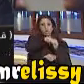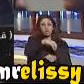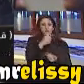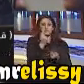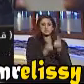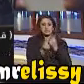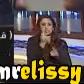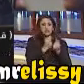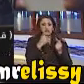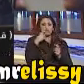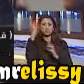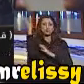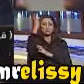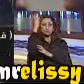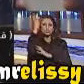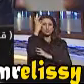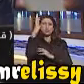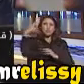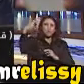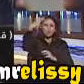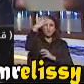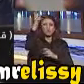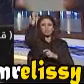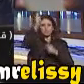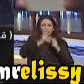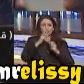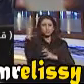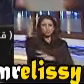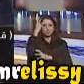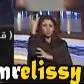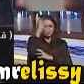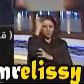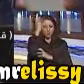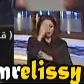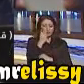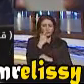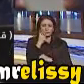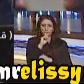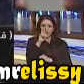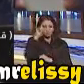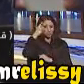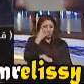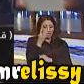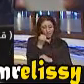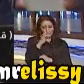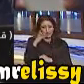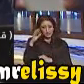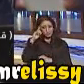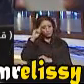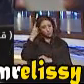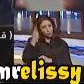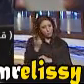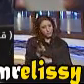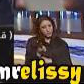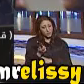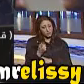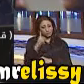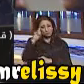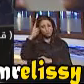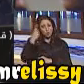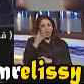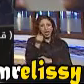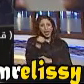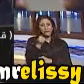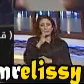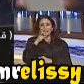في التشجير بياخدوا في الشهر كل واحد 40 جنيه. 40 جنيه في الشهر يعملوا ايه 40 جنيه؟ ده انا بتكلم على 100 جنيه واقول